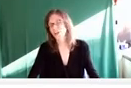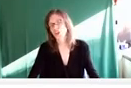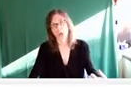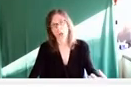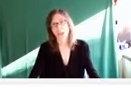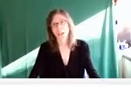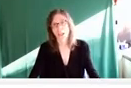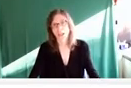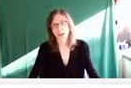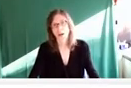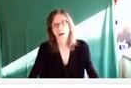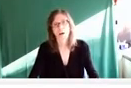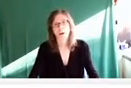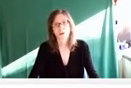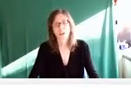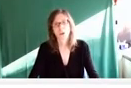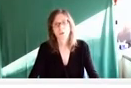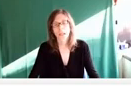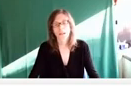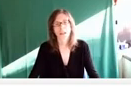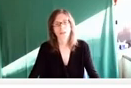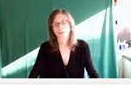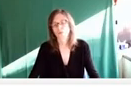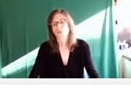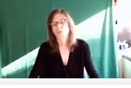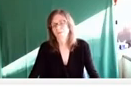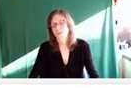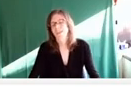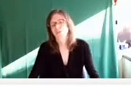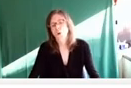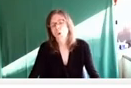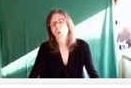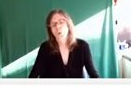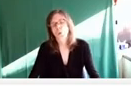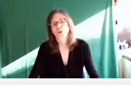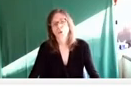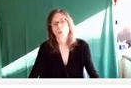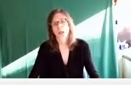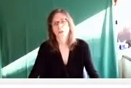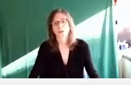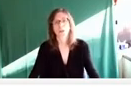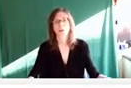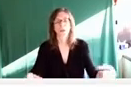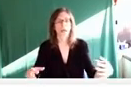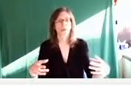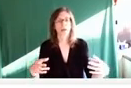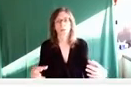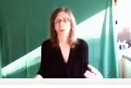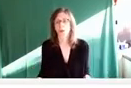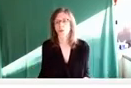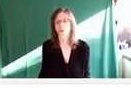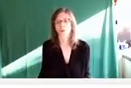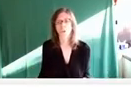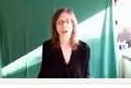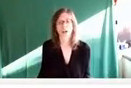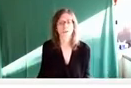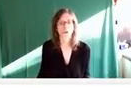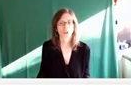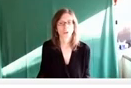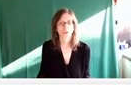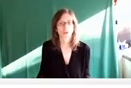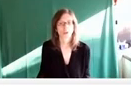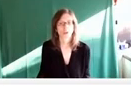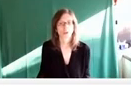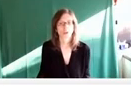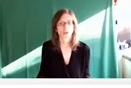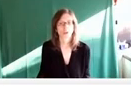bien s'organiser. Des bonnes pratiques qui vont un peu de soi. Là, comme par exemple, pas faire en sorte